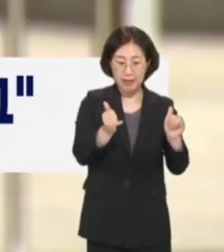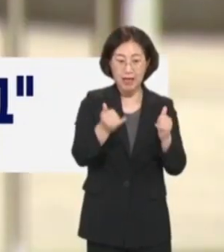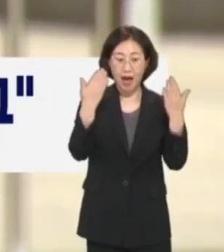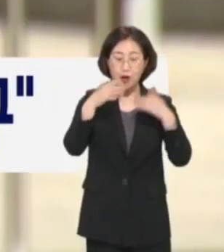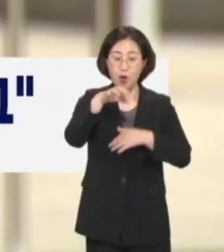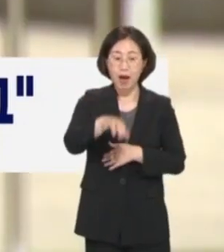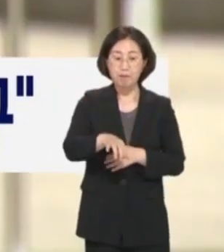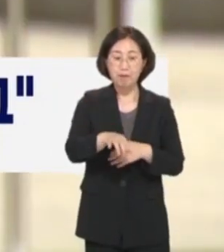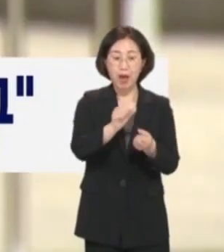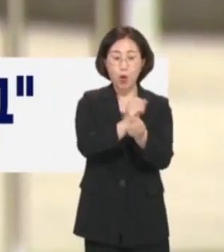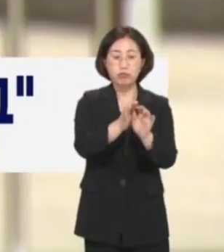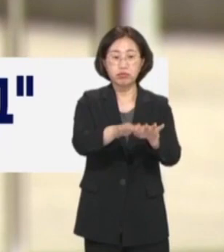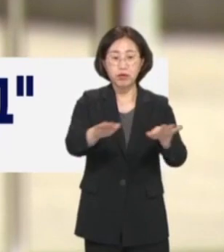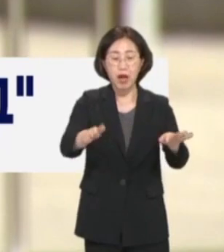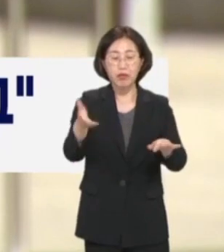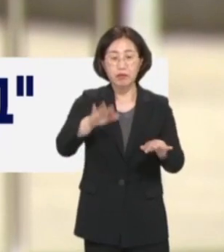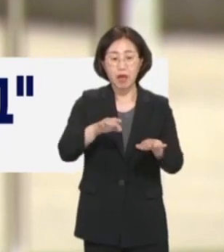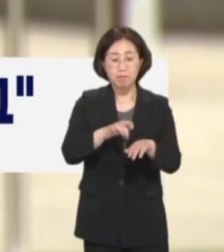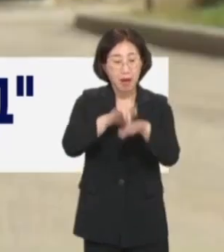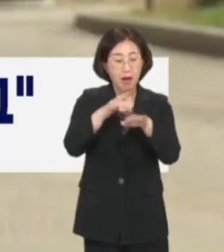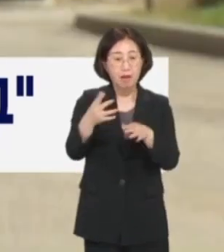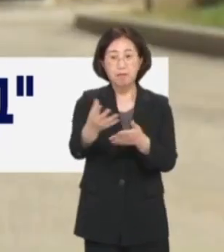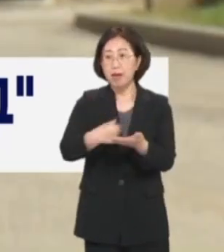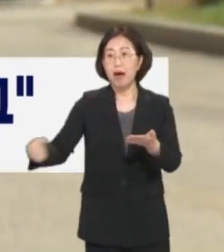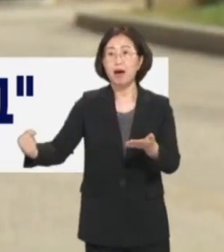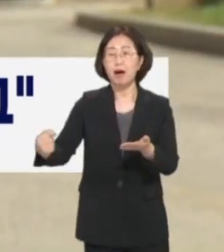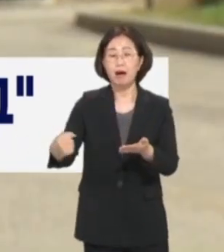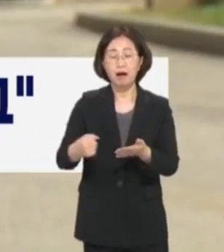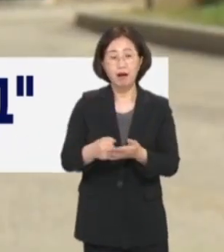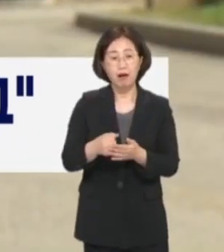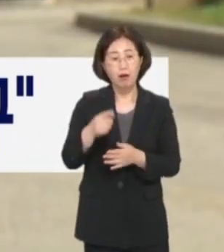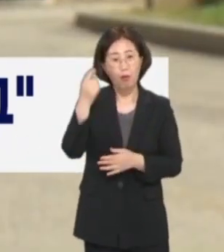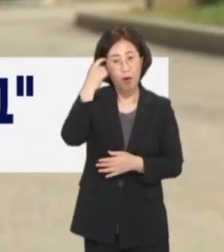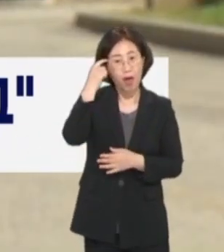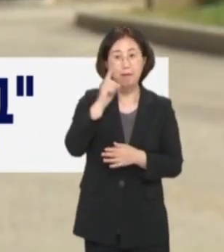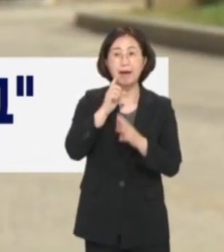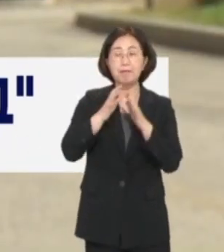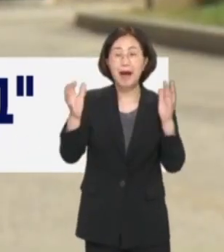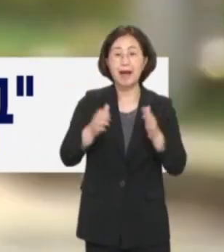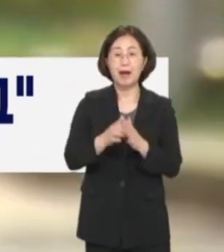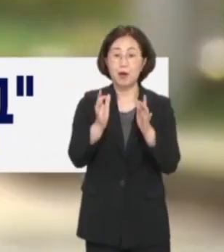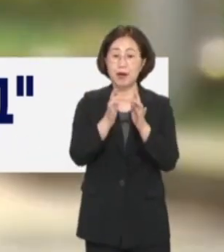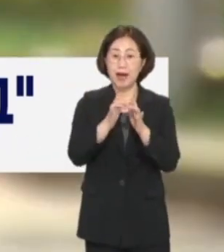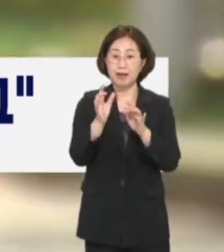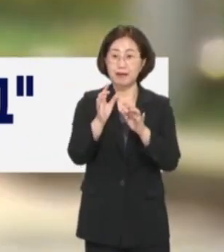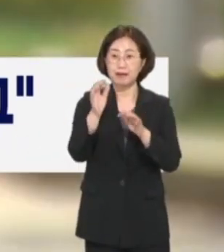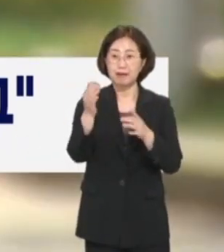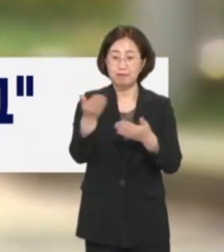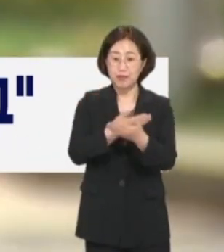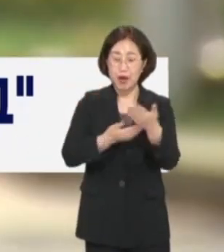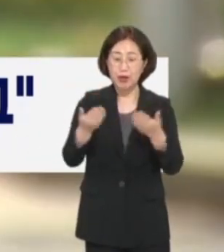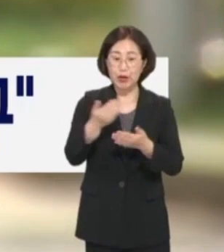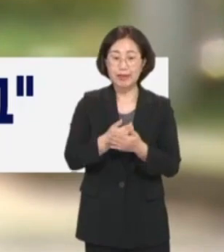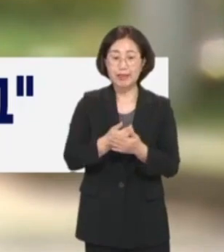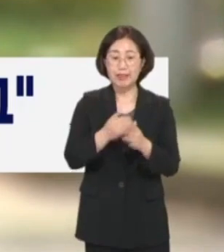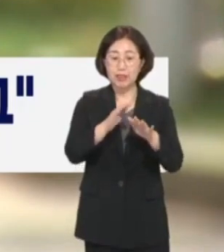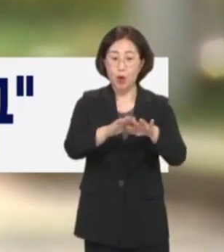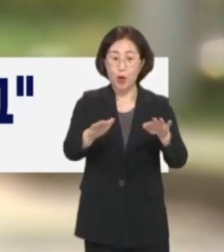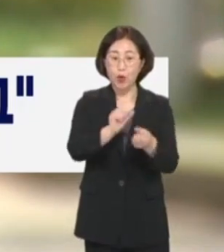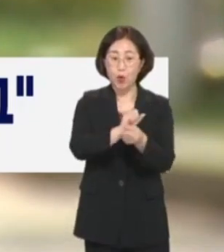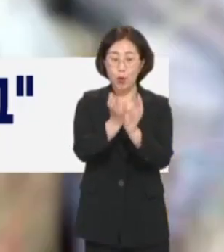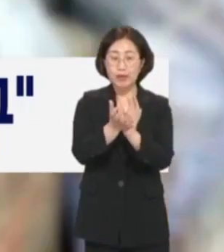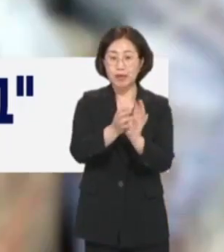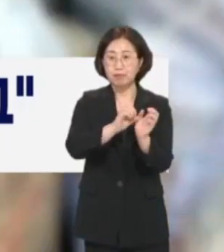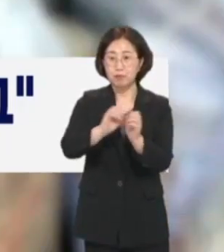놓아둔 꽃이 폐기됐다는 논란이 제기됐습니다 저는 지역 온라인 커뮤니티에서는 김군의 추모를 위해 놓아둔 꽃들이 치워져